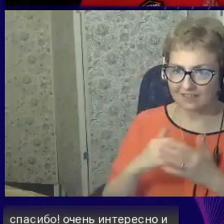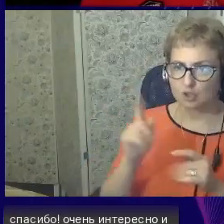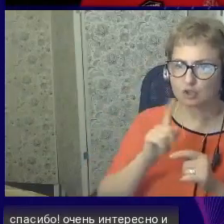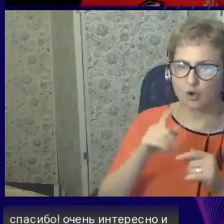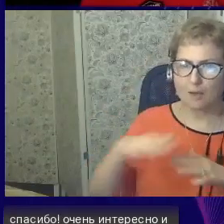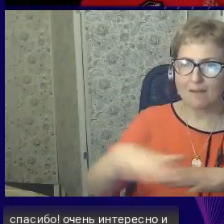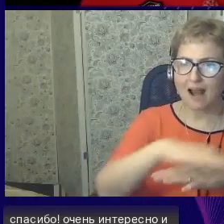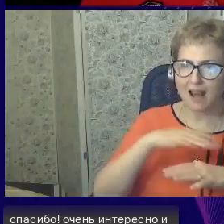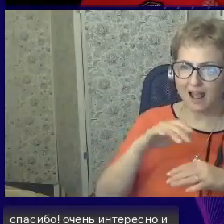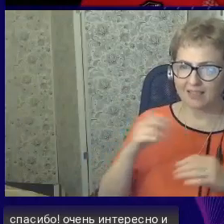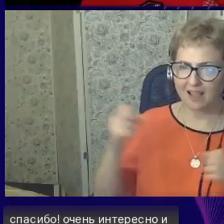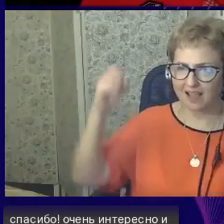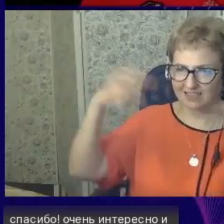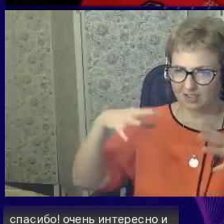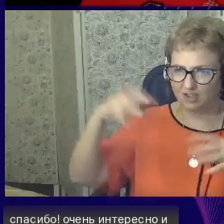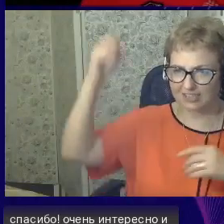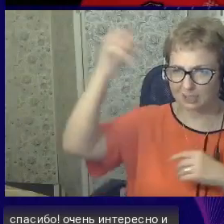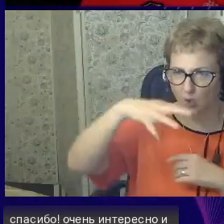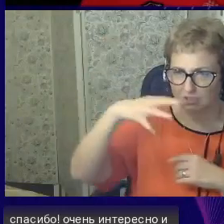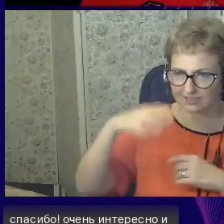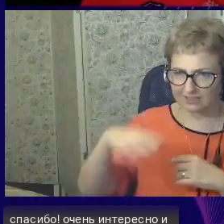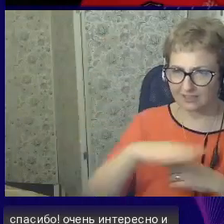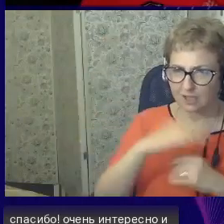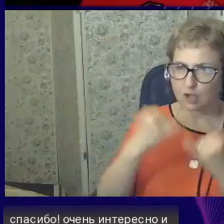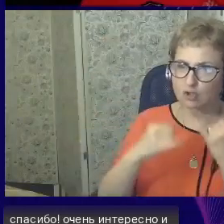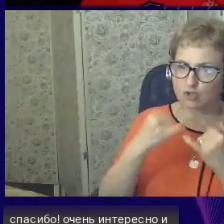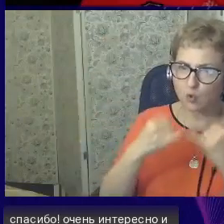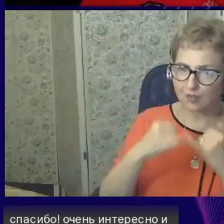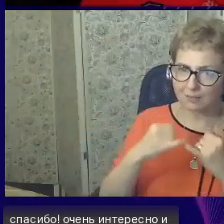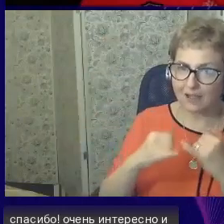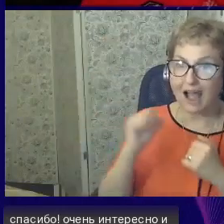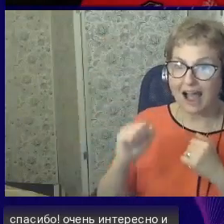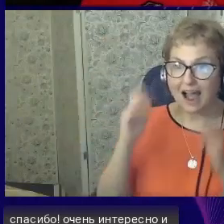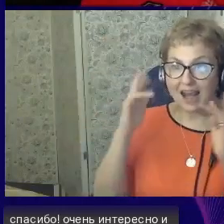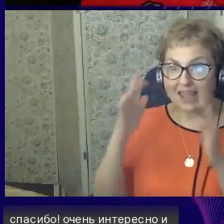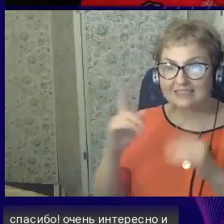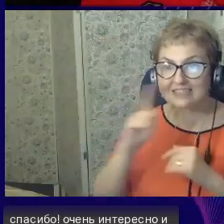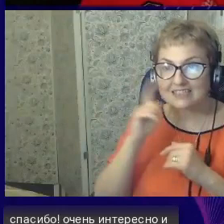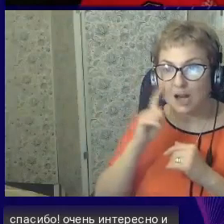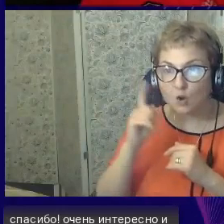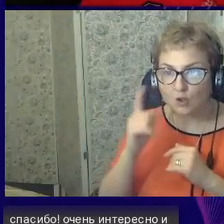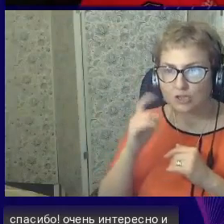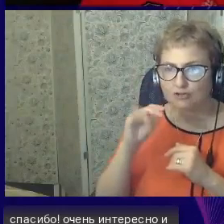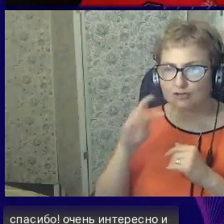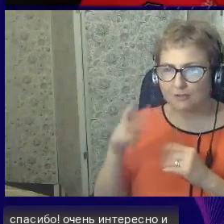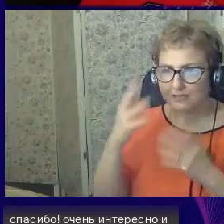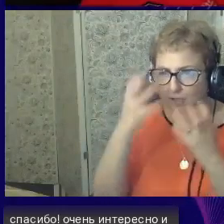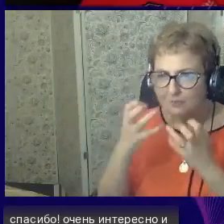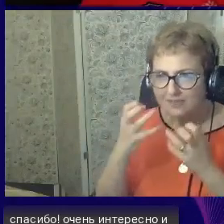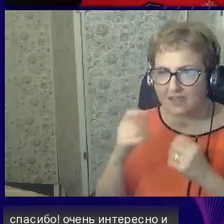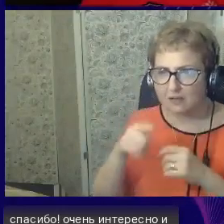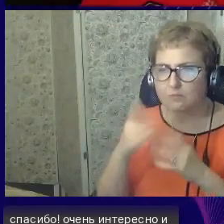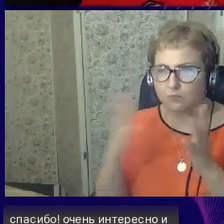представить, что поляны, они освещены солнцем, желтым цветом обозначается, а лес зеленым, и чем темнее зеленый цвет,